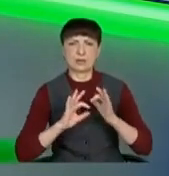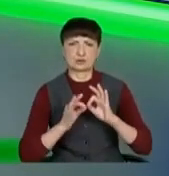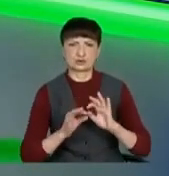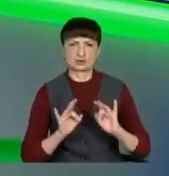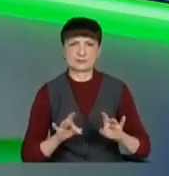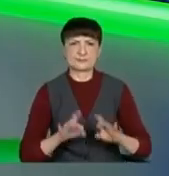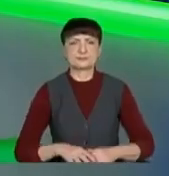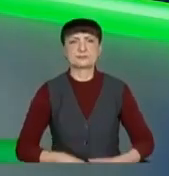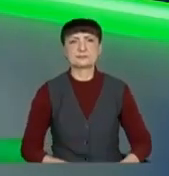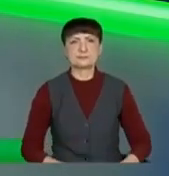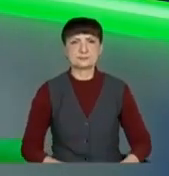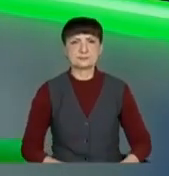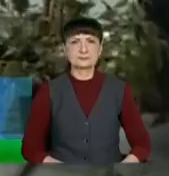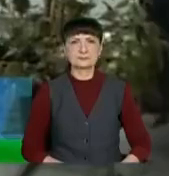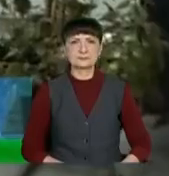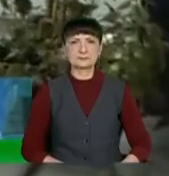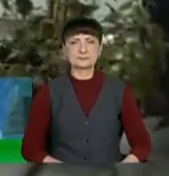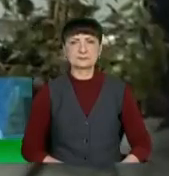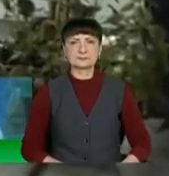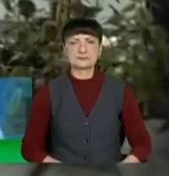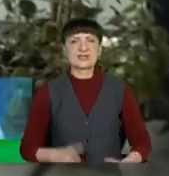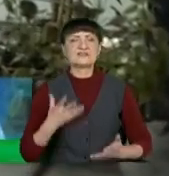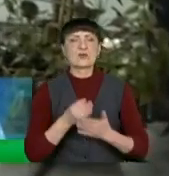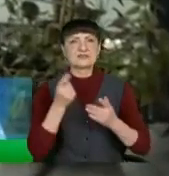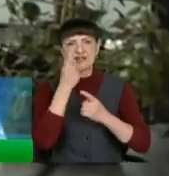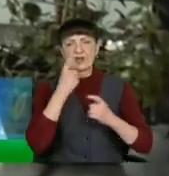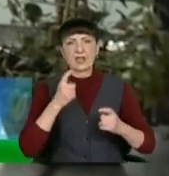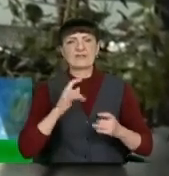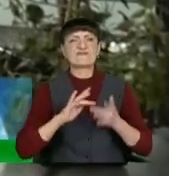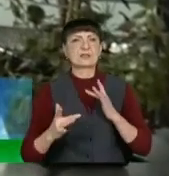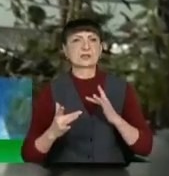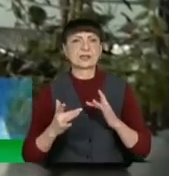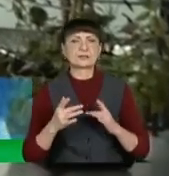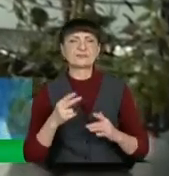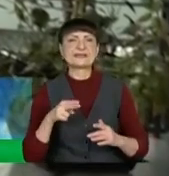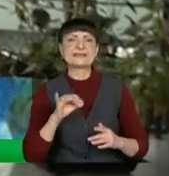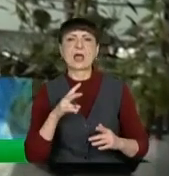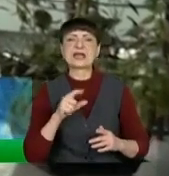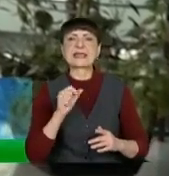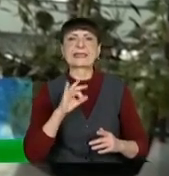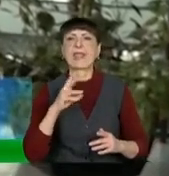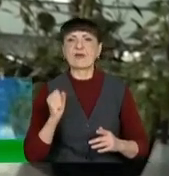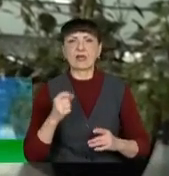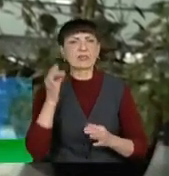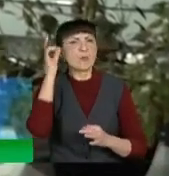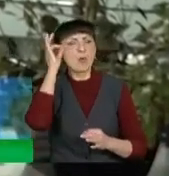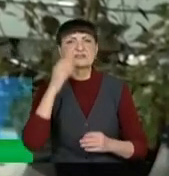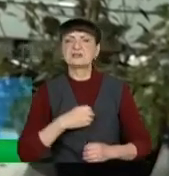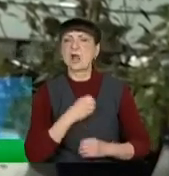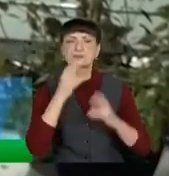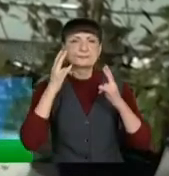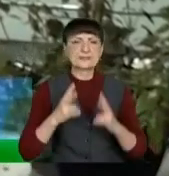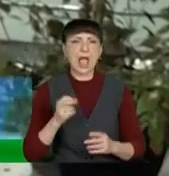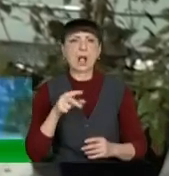Асимжан Жузбаева. В своем заявлении в социальных сетях Динара Закиева напомнила о страшной трагедии в